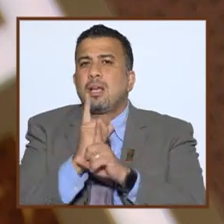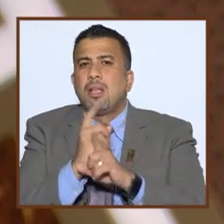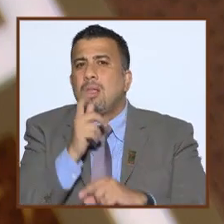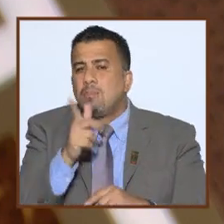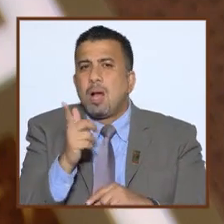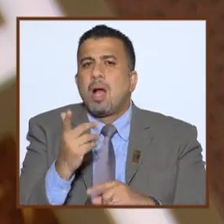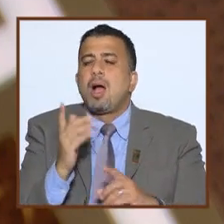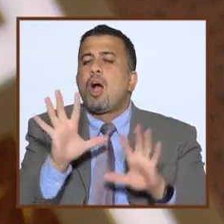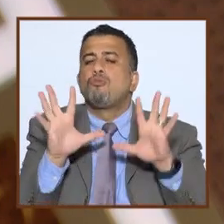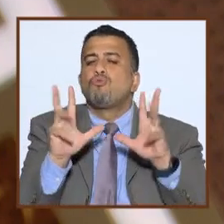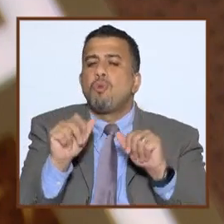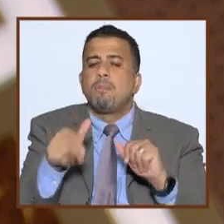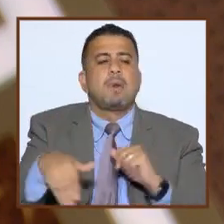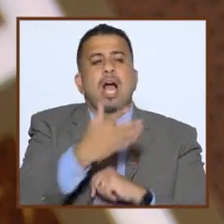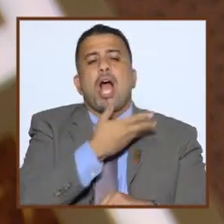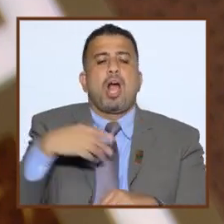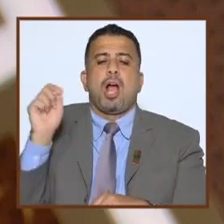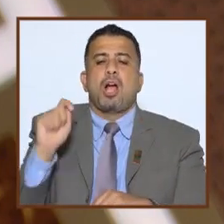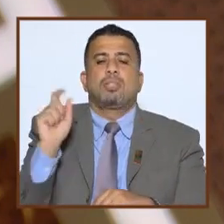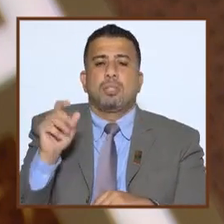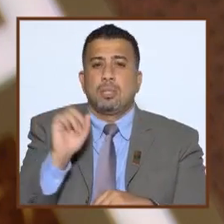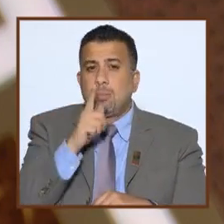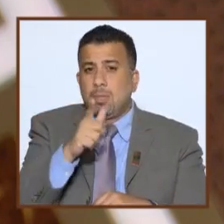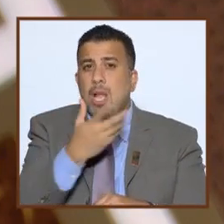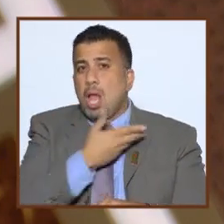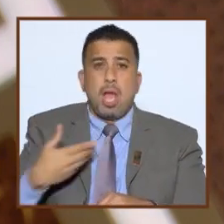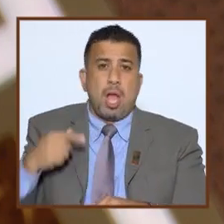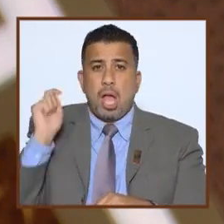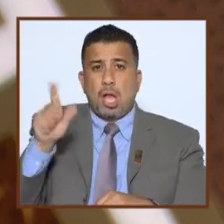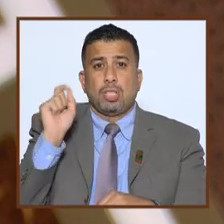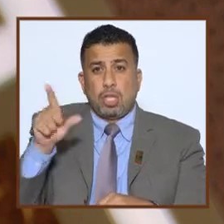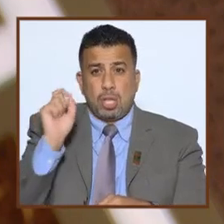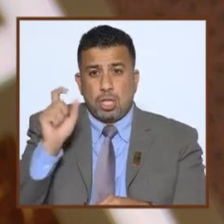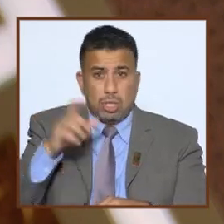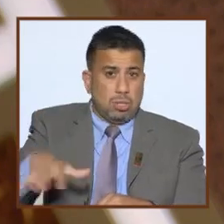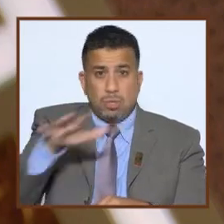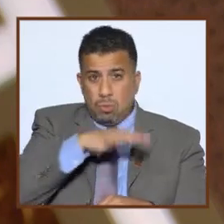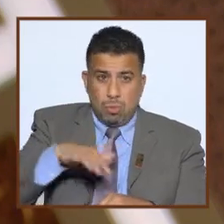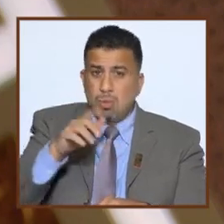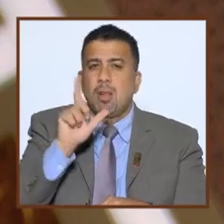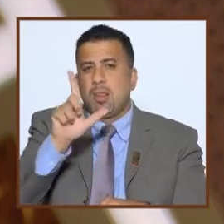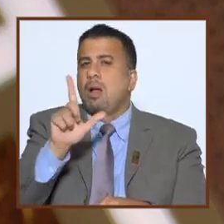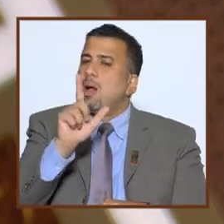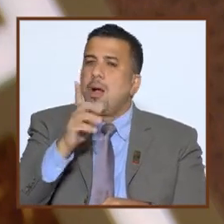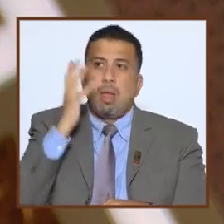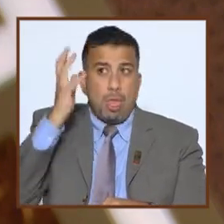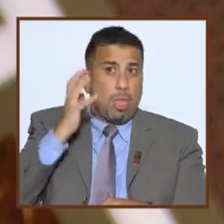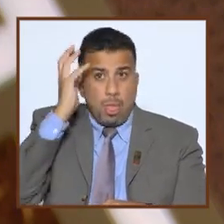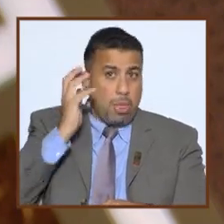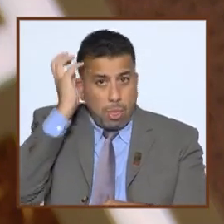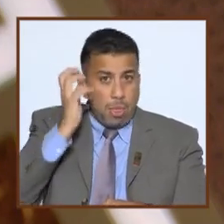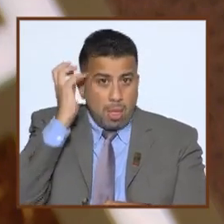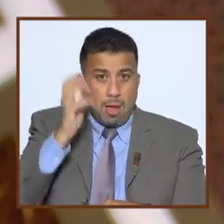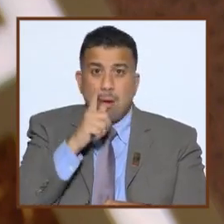حكم حجه انا يا ابا احمد بارك الله فيك ابشر صحيح حجكم جميعا صحيح ولله الحمد والمنه لكن